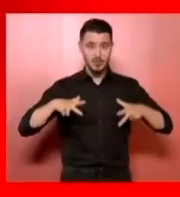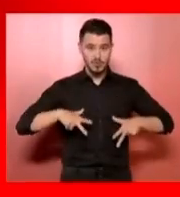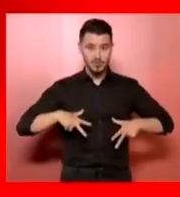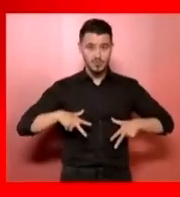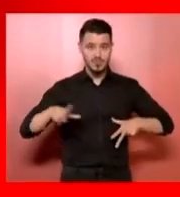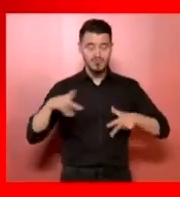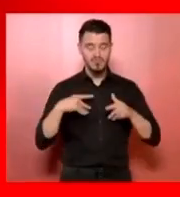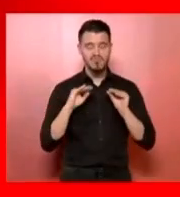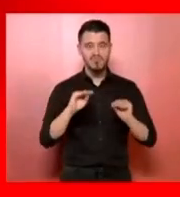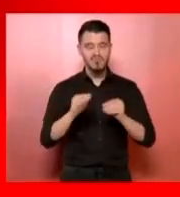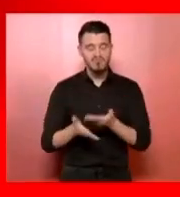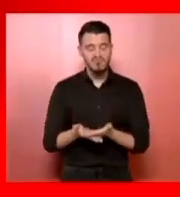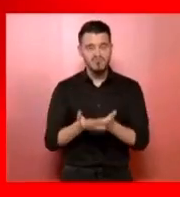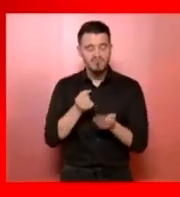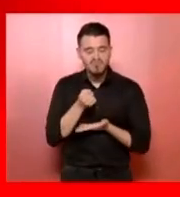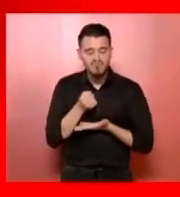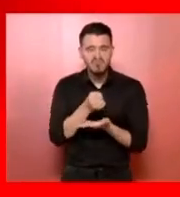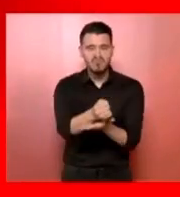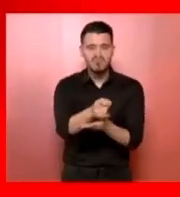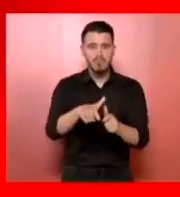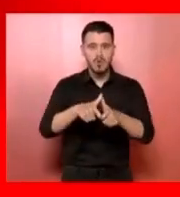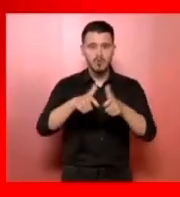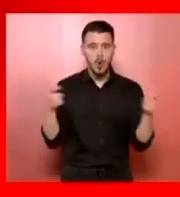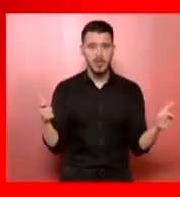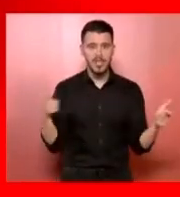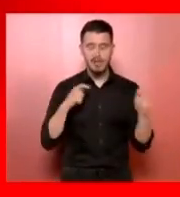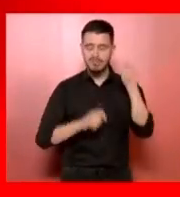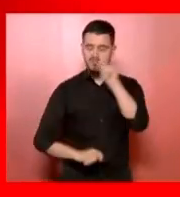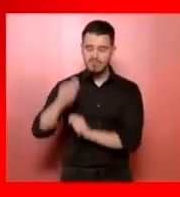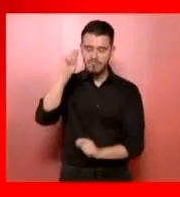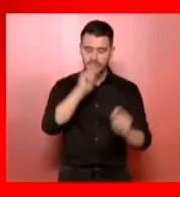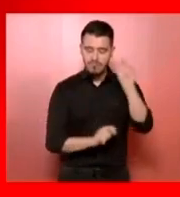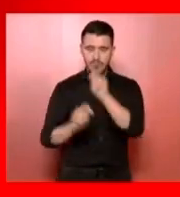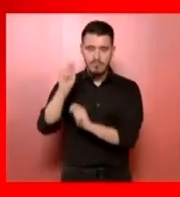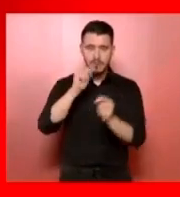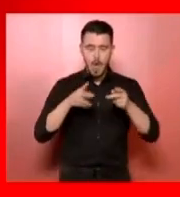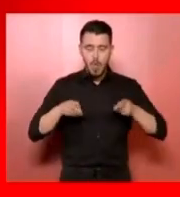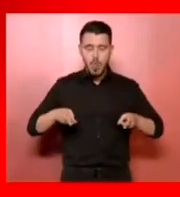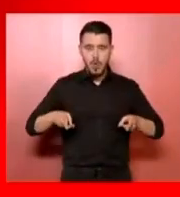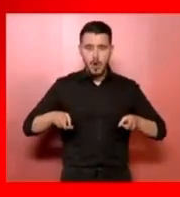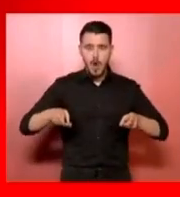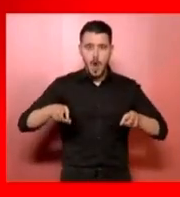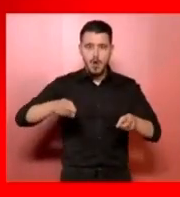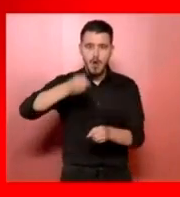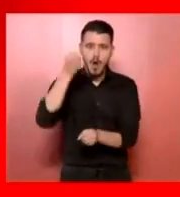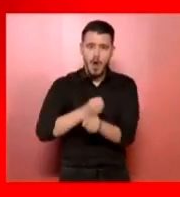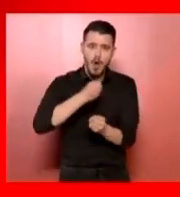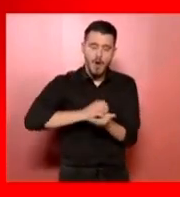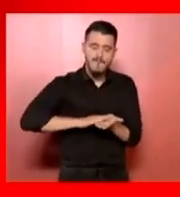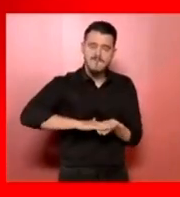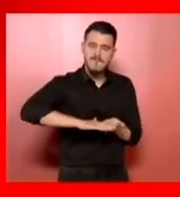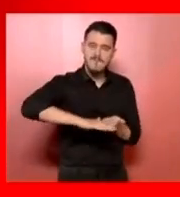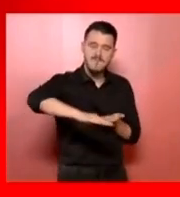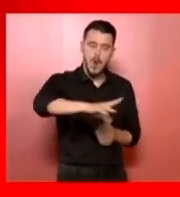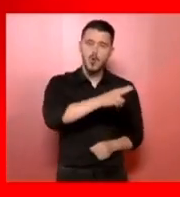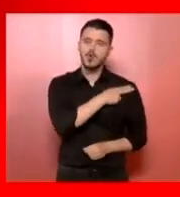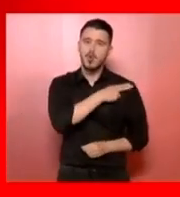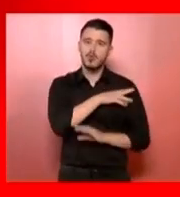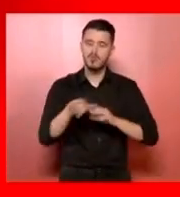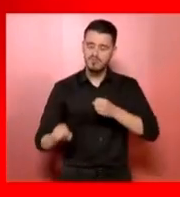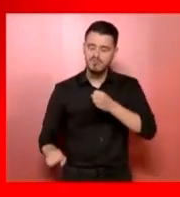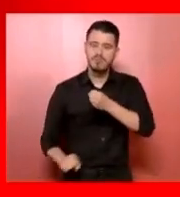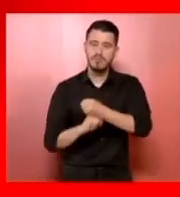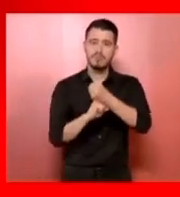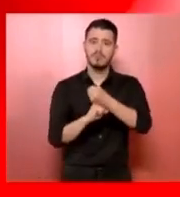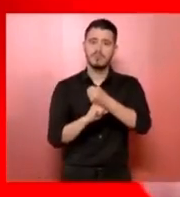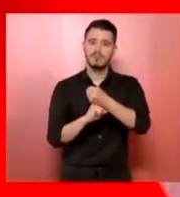σχολεία, όταν το κράτος φτιάχνει τους δρόμους, όταν το κράτος δίνει στήριξη